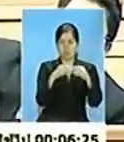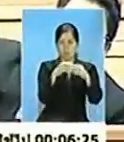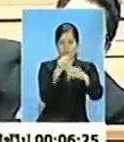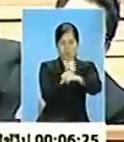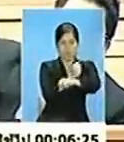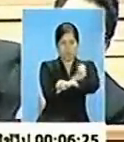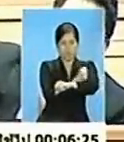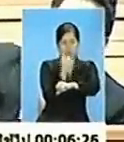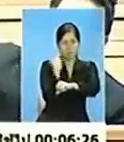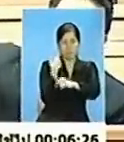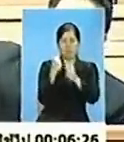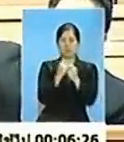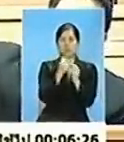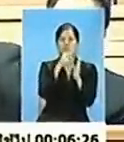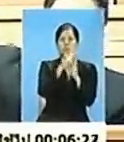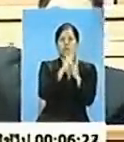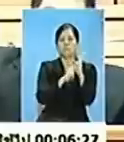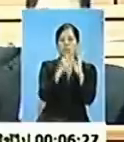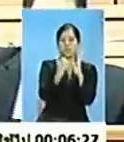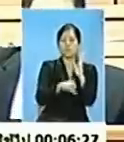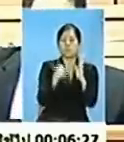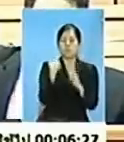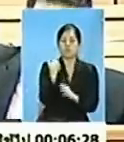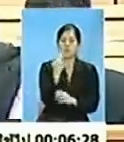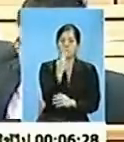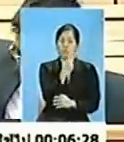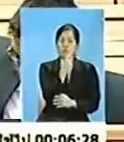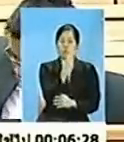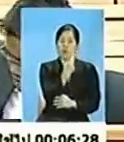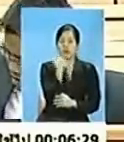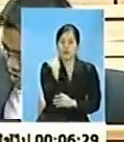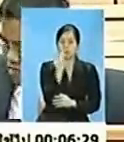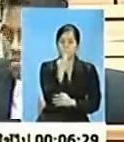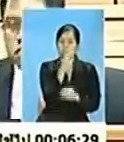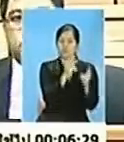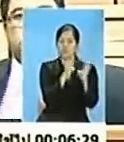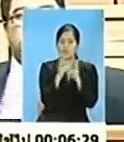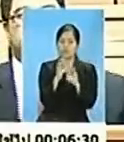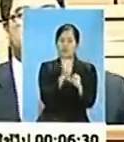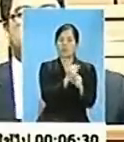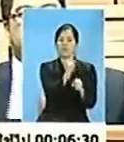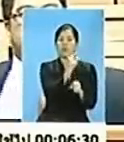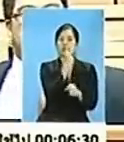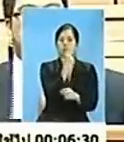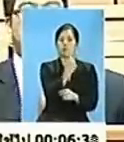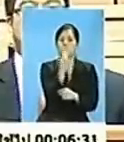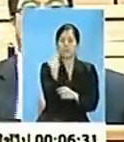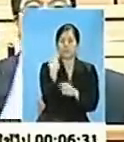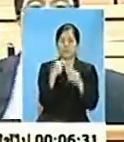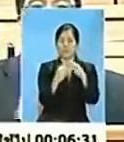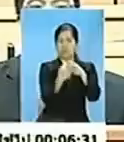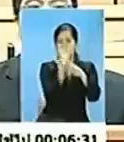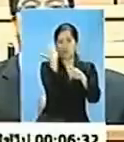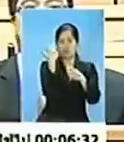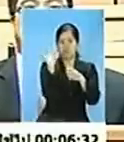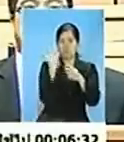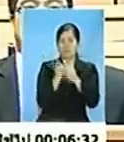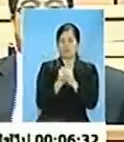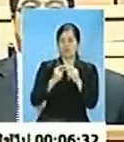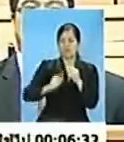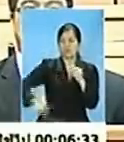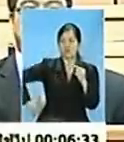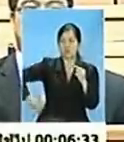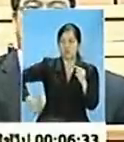ถื่อนมีไหมแล้วเดินทางมายังไงท่านประธานครับดูคลิปที่สองเส้นทางนี้เขาเรียกว่าเส้นปอยเปตอ่อนนุ